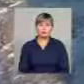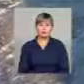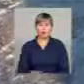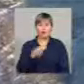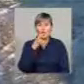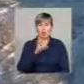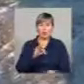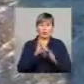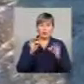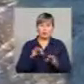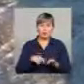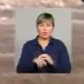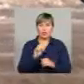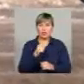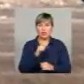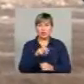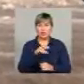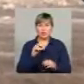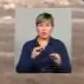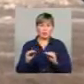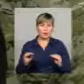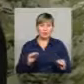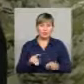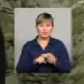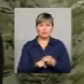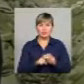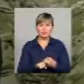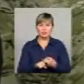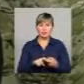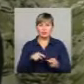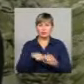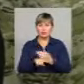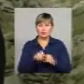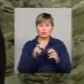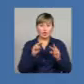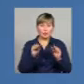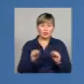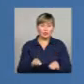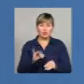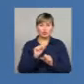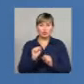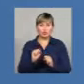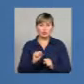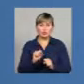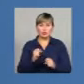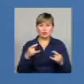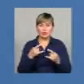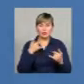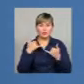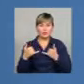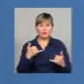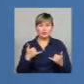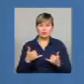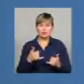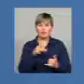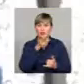Опытный образец «Шагала» оснащен программно-аппаратным каналом связи, собственным криптографическим протоколом и защищенными каналами связи. Во время